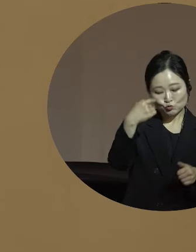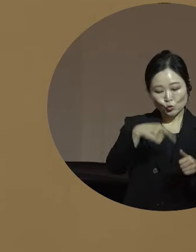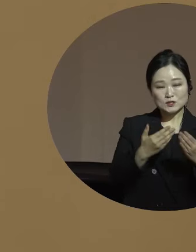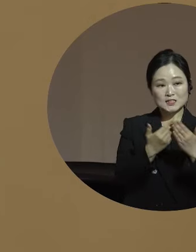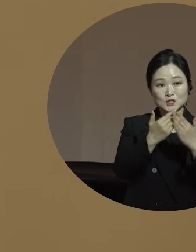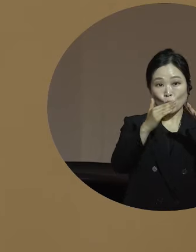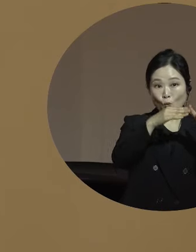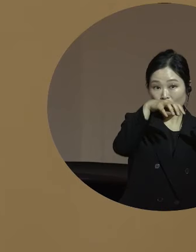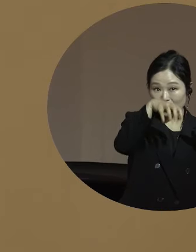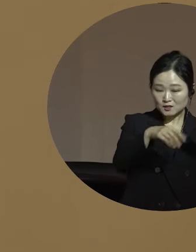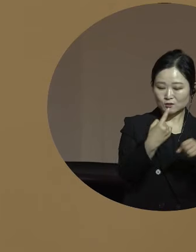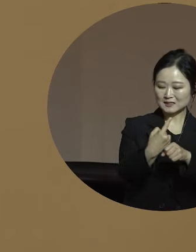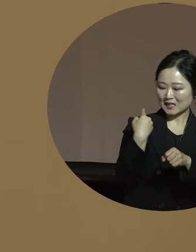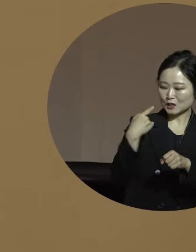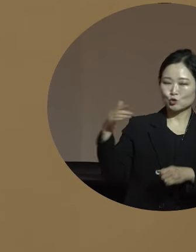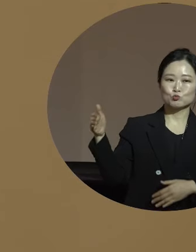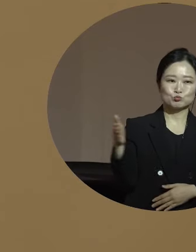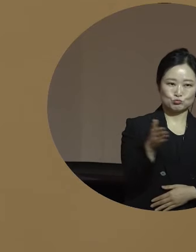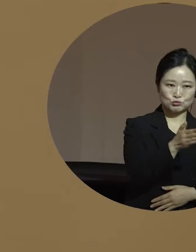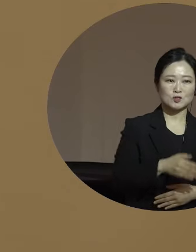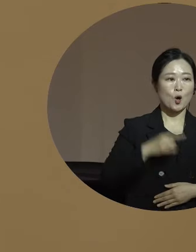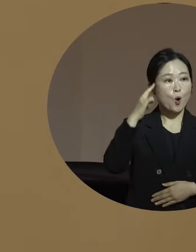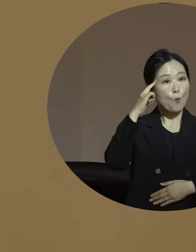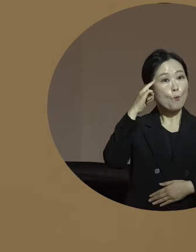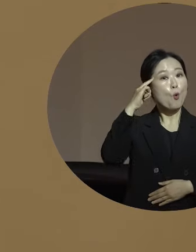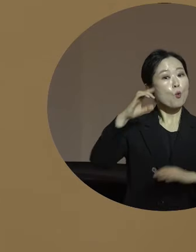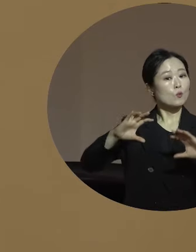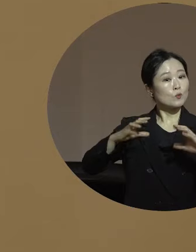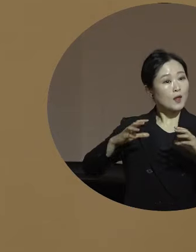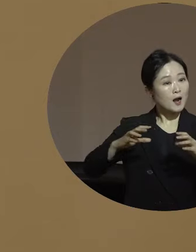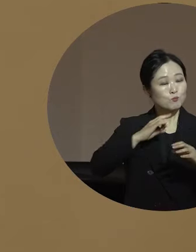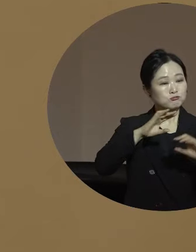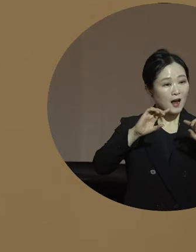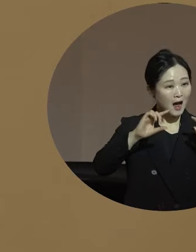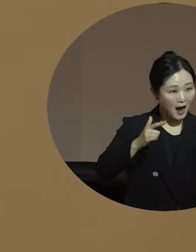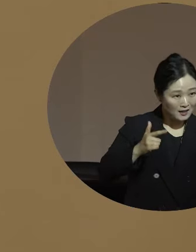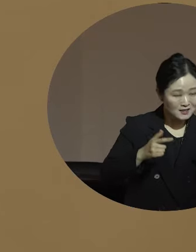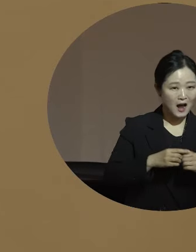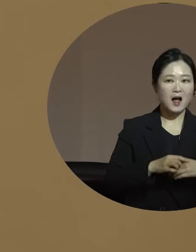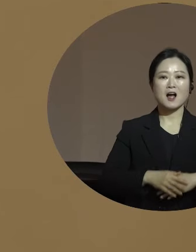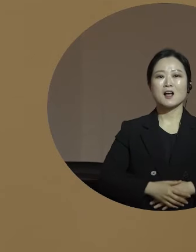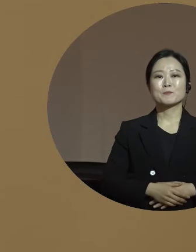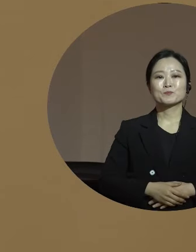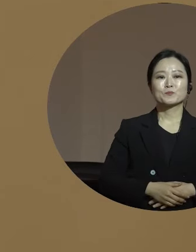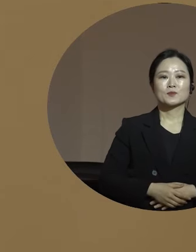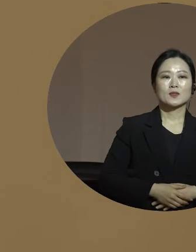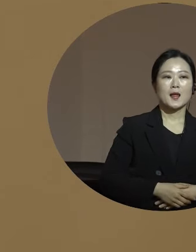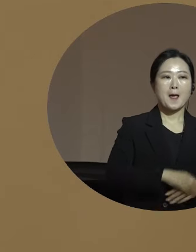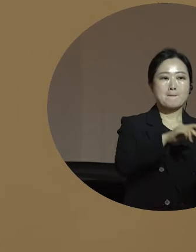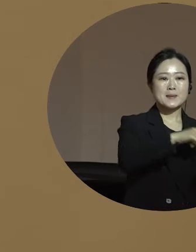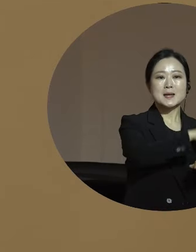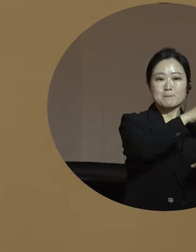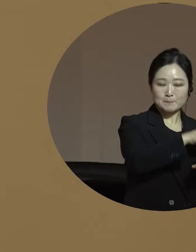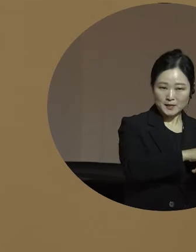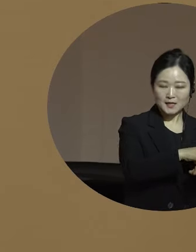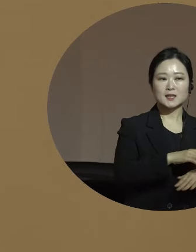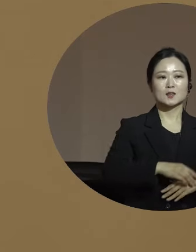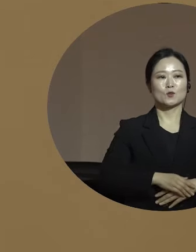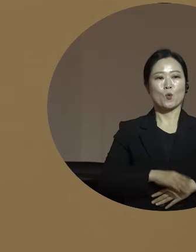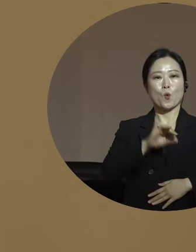한국문화예술교육진흥원에서는 작년부터 저희가 몽골을 포함해서 인도네시아, 필리핀하고도 문화예술과